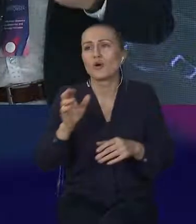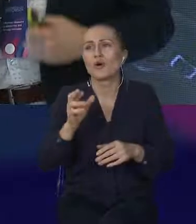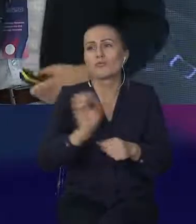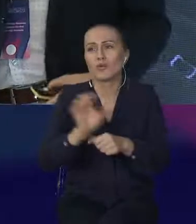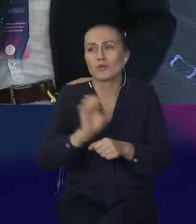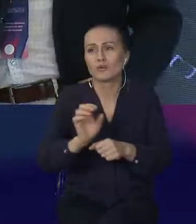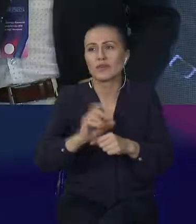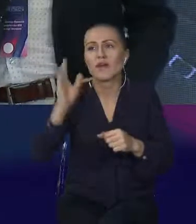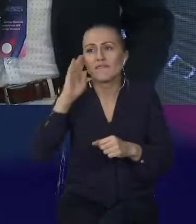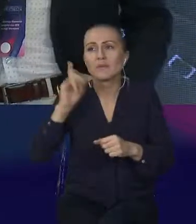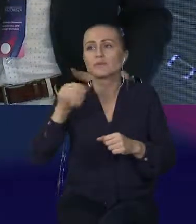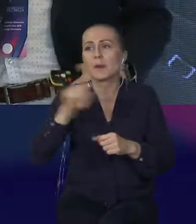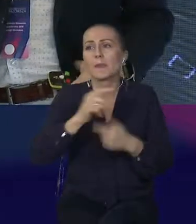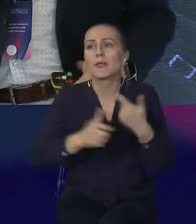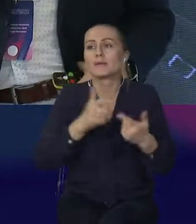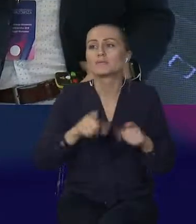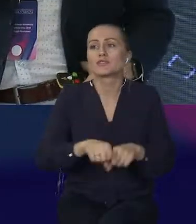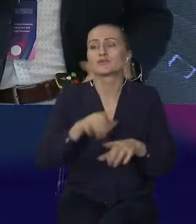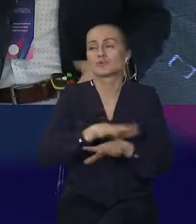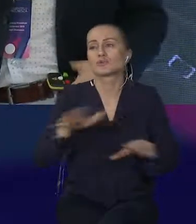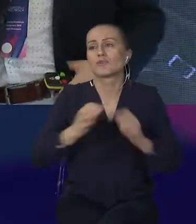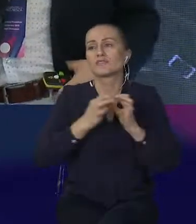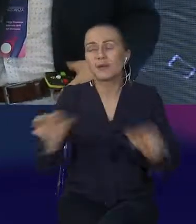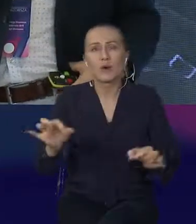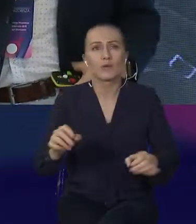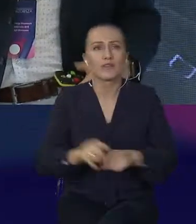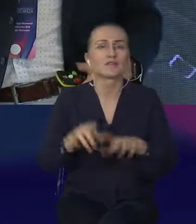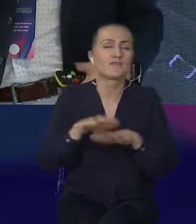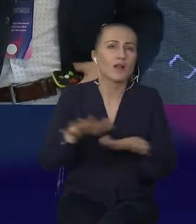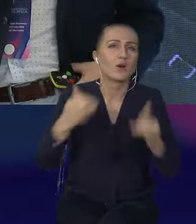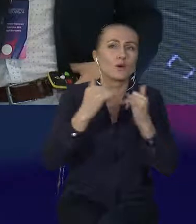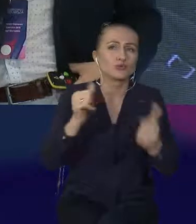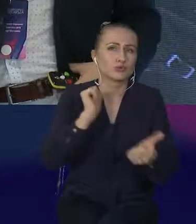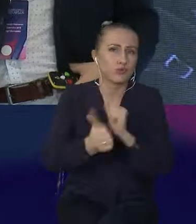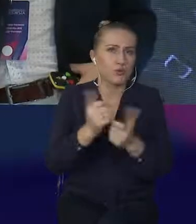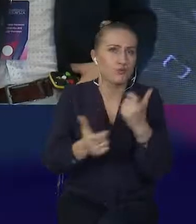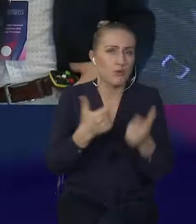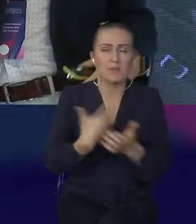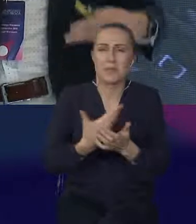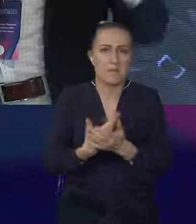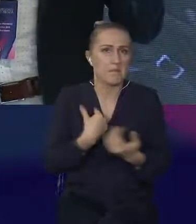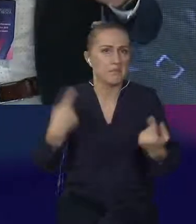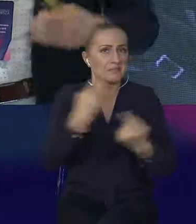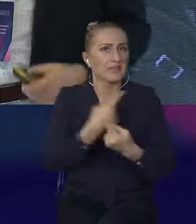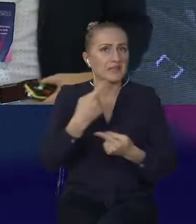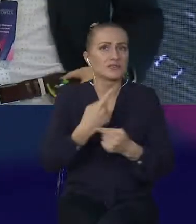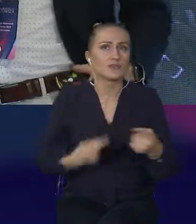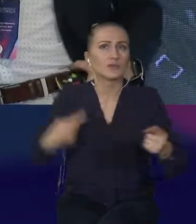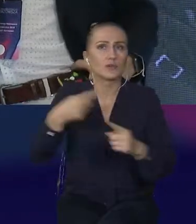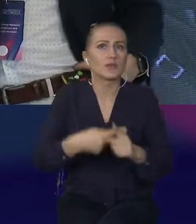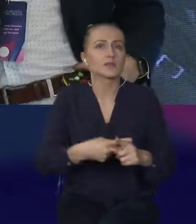są stosowane szeroko i w samochodówce, i w wielu dziedzinach sportu, więc myślę, że tutaj